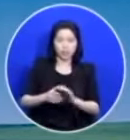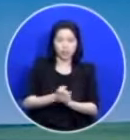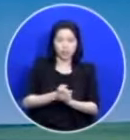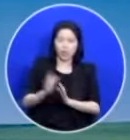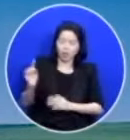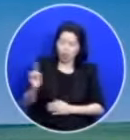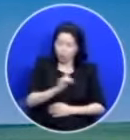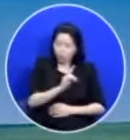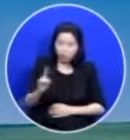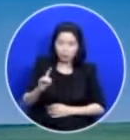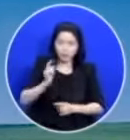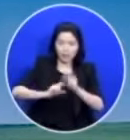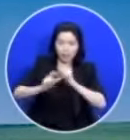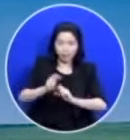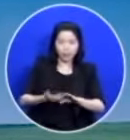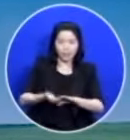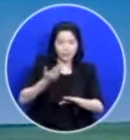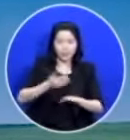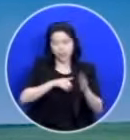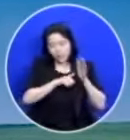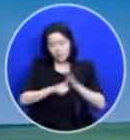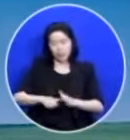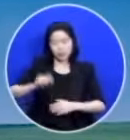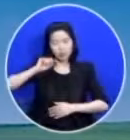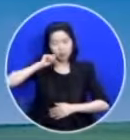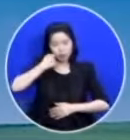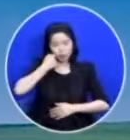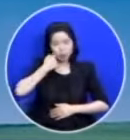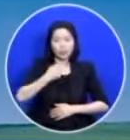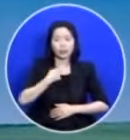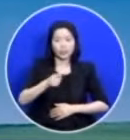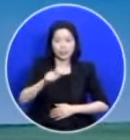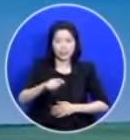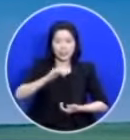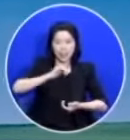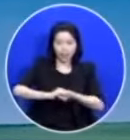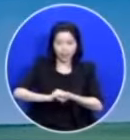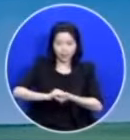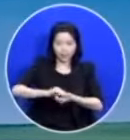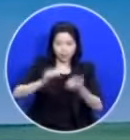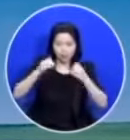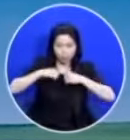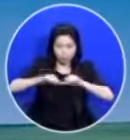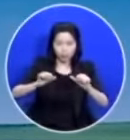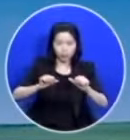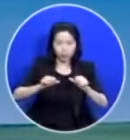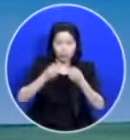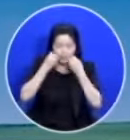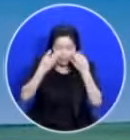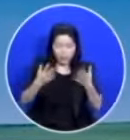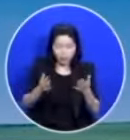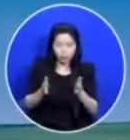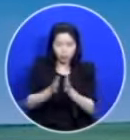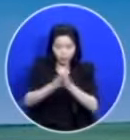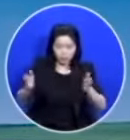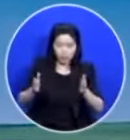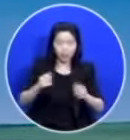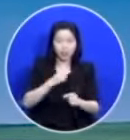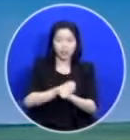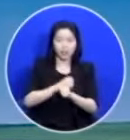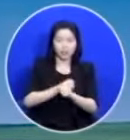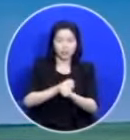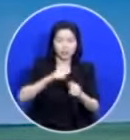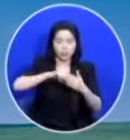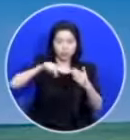도무지 더 이상 견딜 수 없었던이 한계를 깨뜨리고 새로운 출발을 하는 시작이 바로 우리 안에